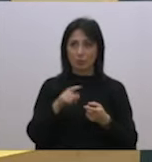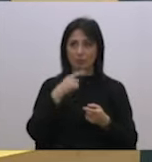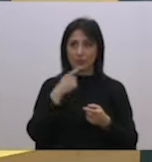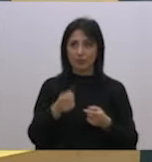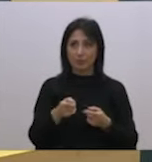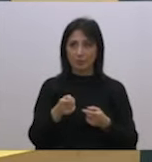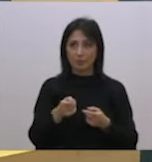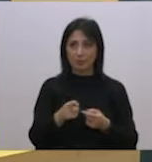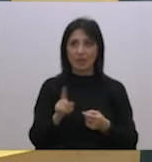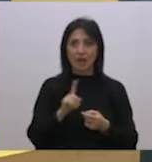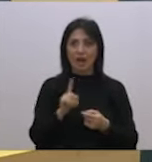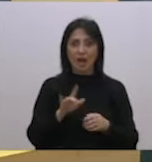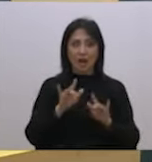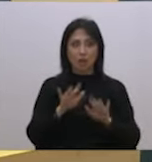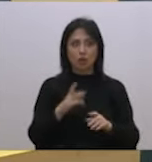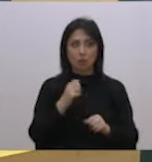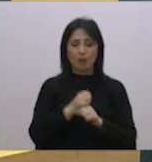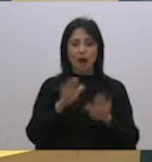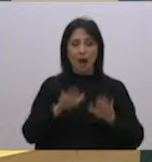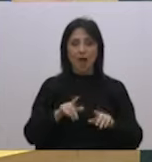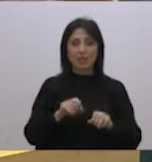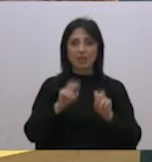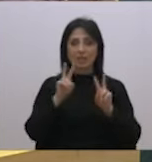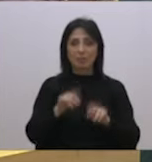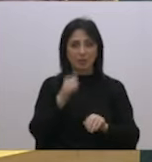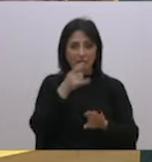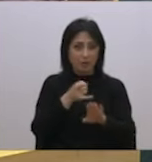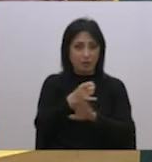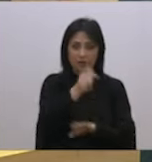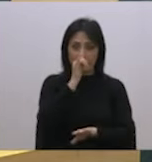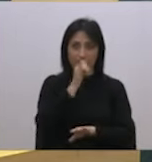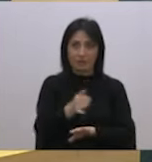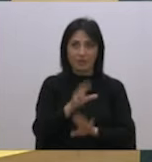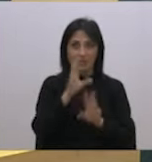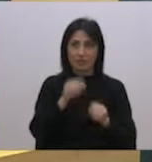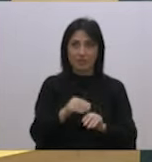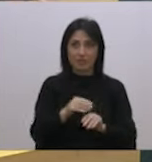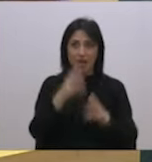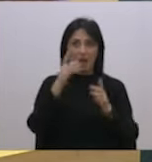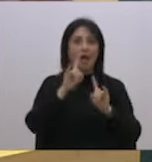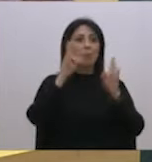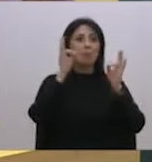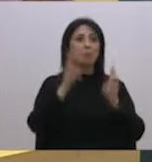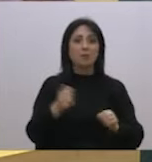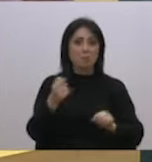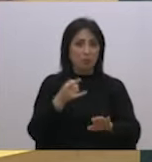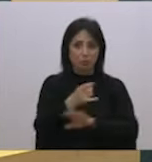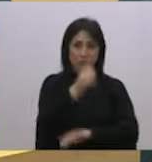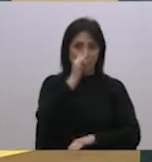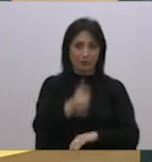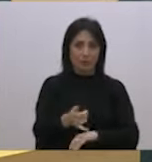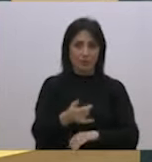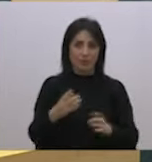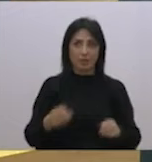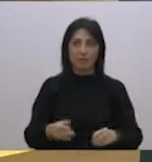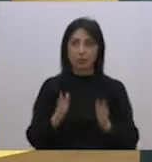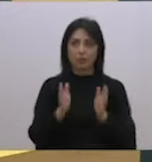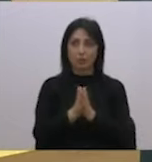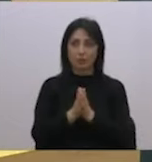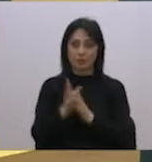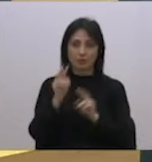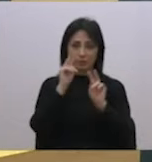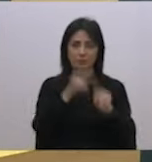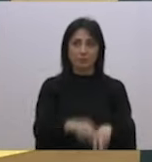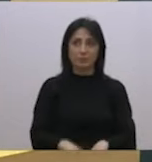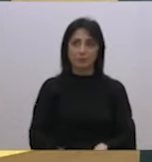magram. Ragat zoma mir, e tari adgile bisa a zuer mi hoat. Sa e tot. Da mero, mohte zuer mi hoat. Amitom, hoa n-am ekneba,